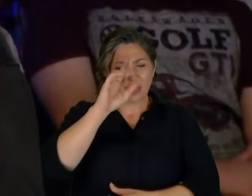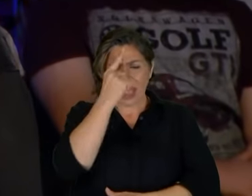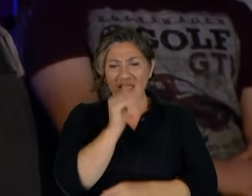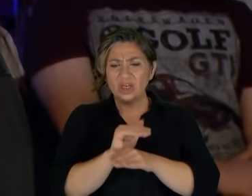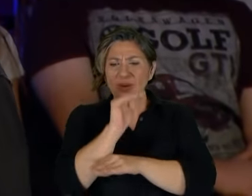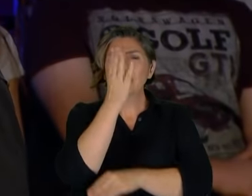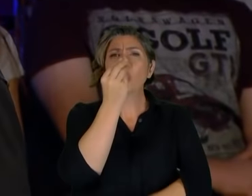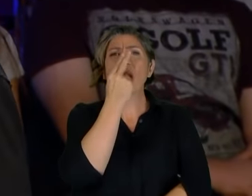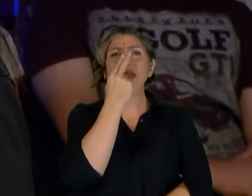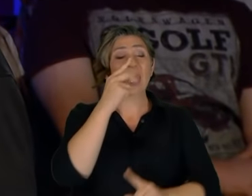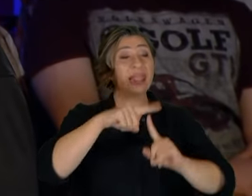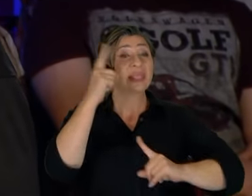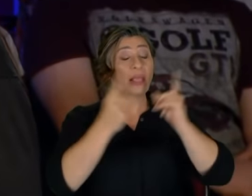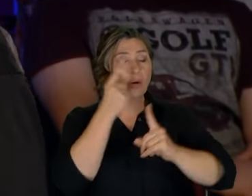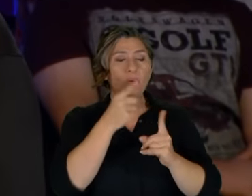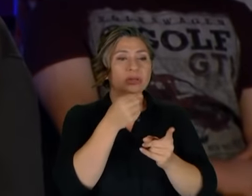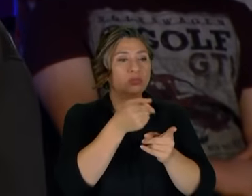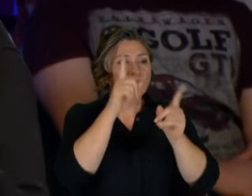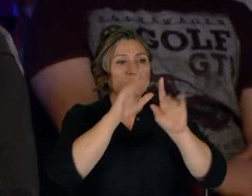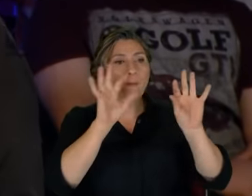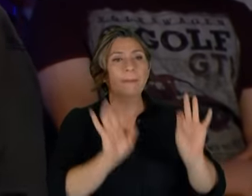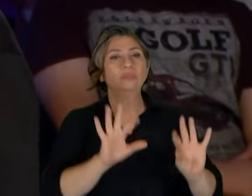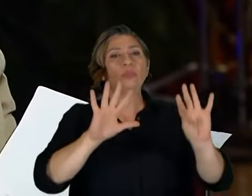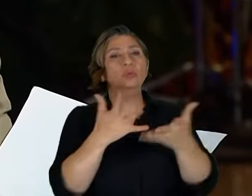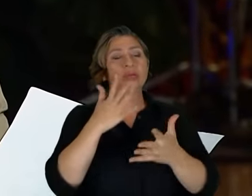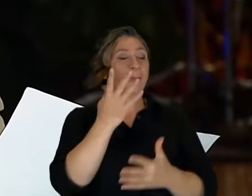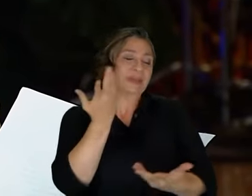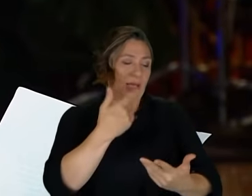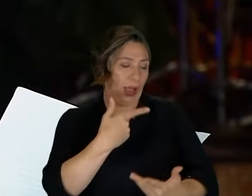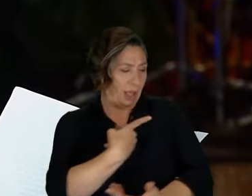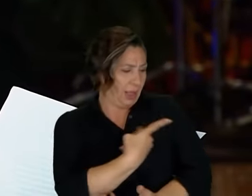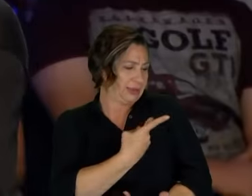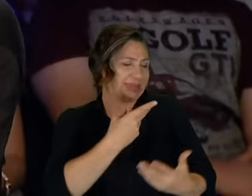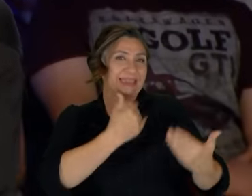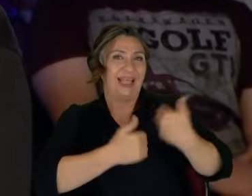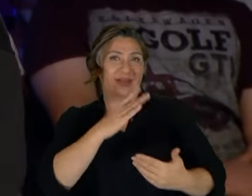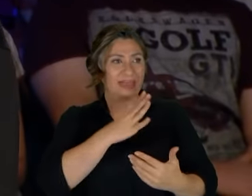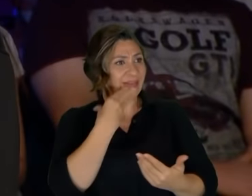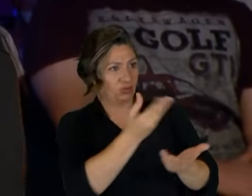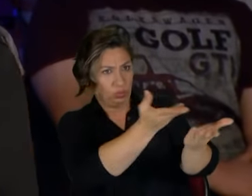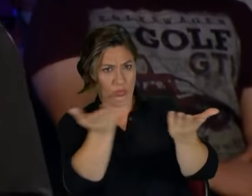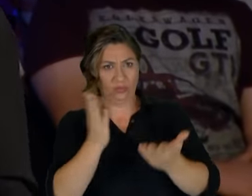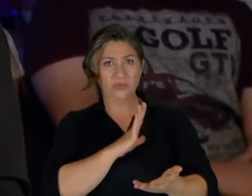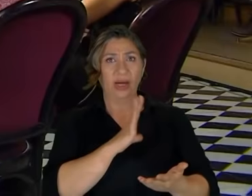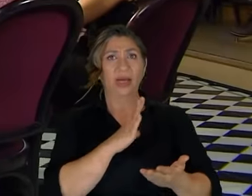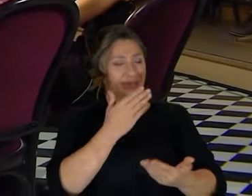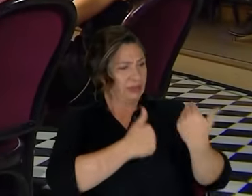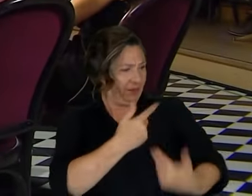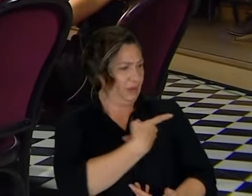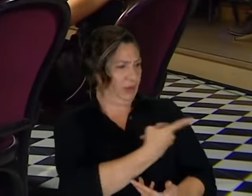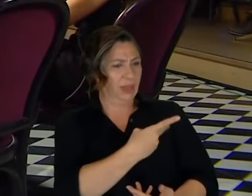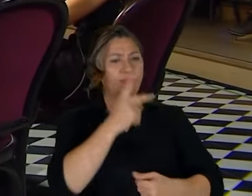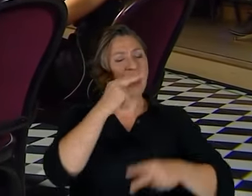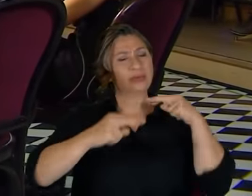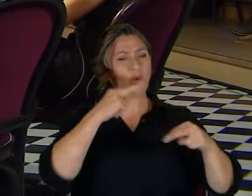ki, bir de teknoloji insanları bu hale getirdi. Düşünün mesela iki sevgili, işte burada bir sürü genç arkadaşımız var. Gidiyorlar